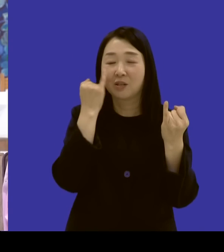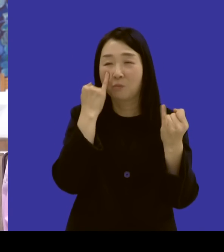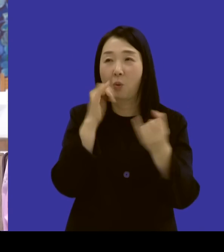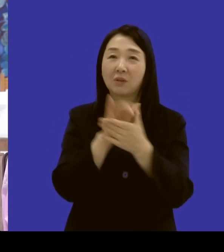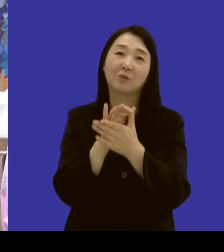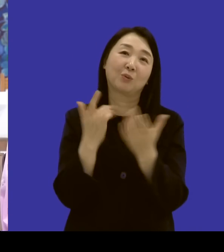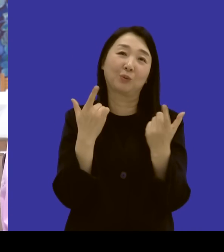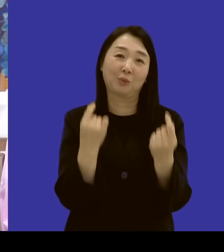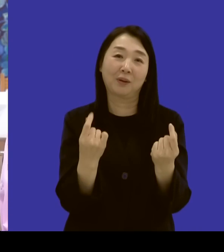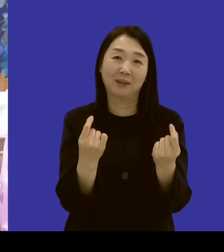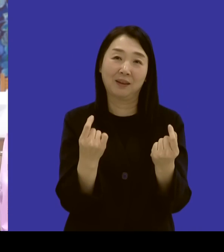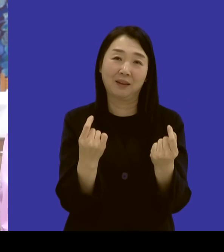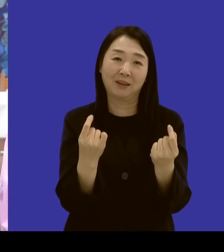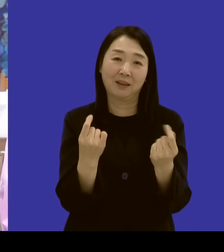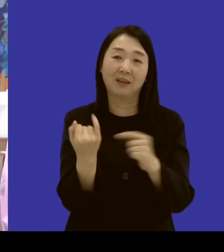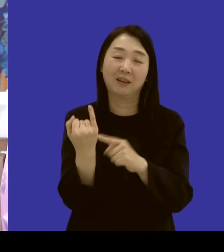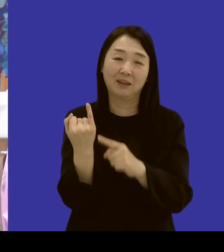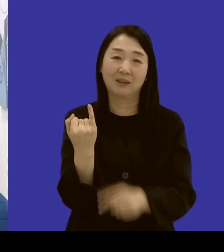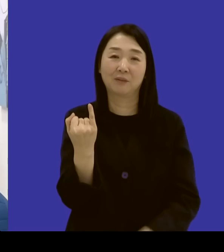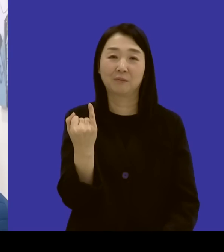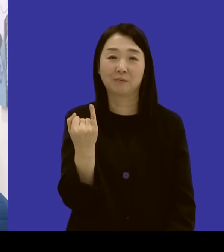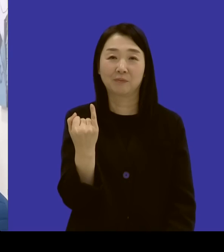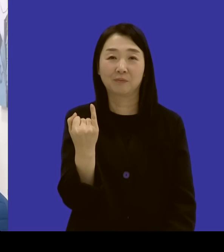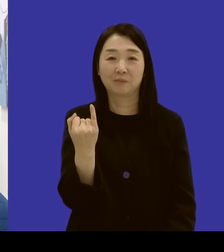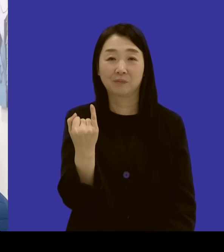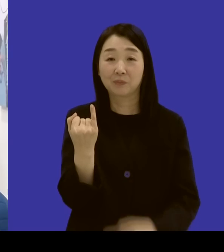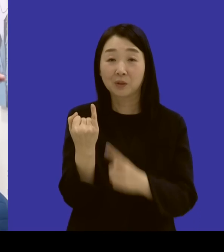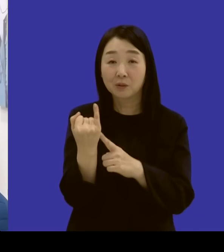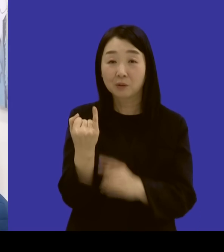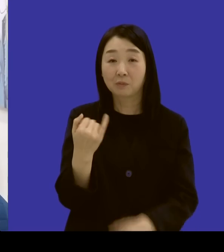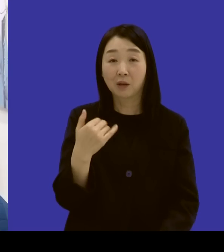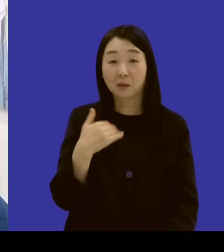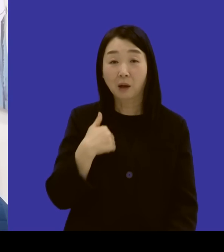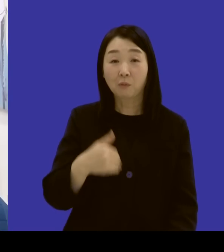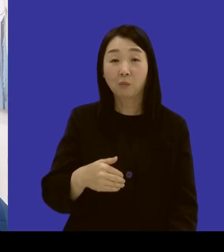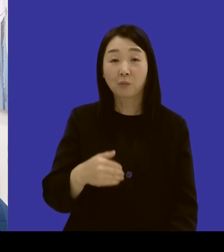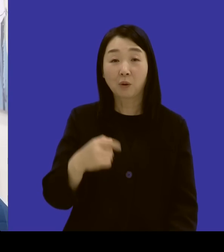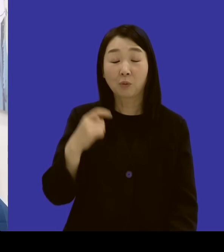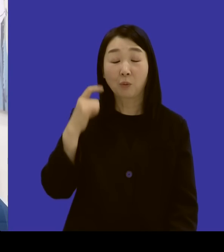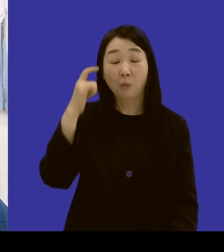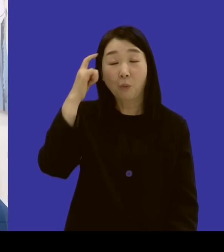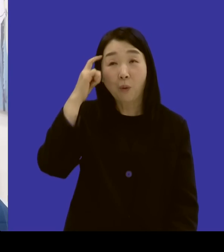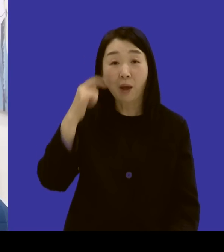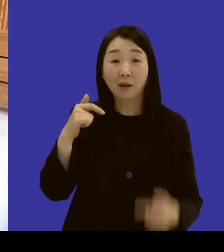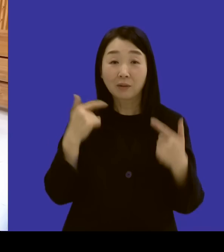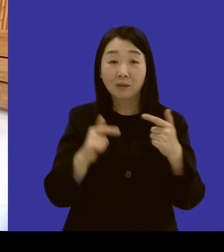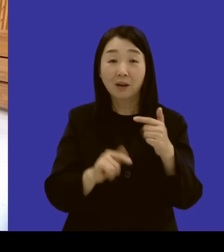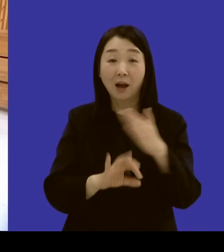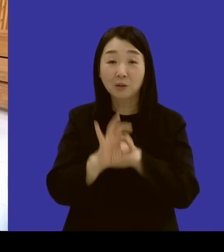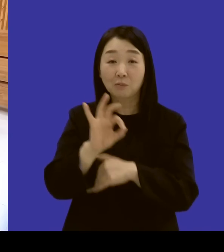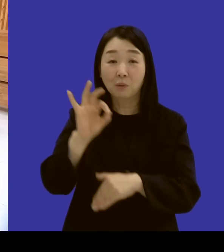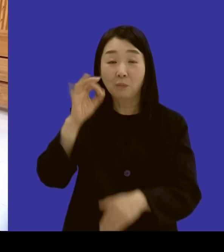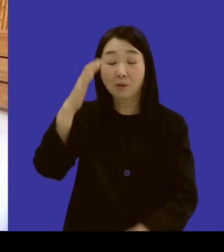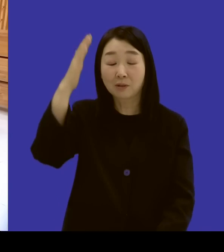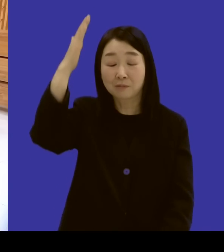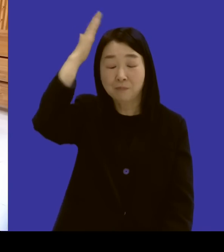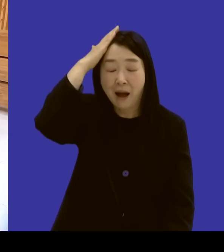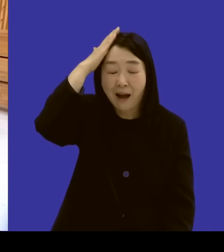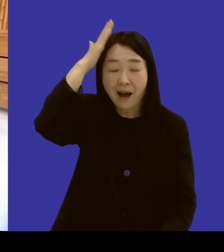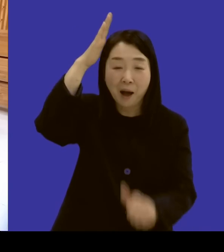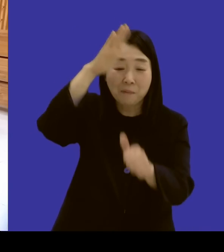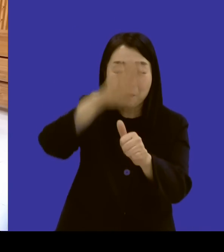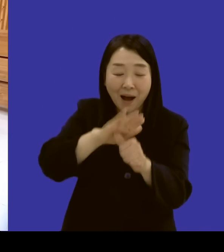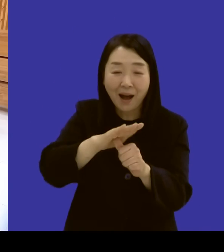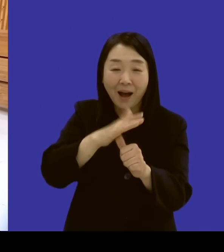네, 네. 그래서 이제 그런 분이셨는데 그분이 저만 보면 머리 위에 이렇게 저를 그냥 아침에 딱 보면 머리 무조건 축복